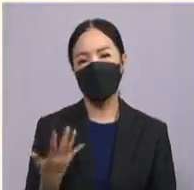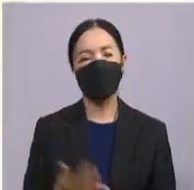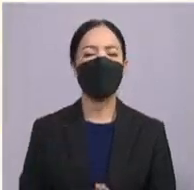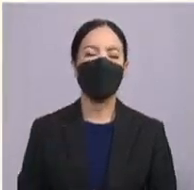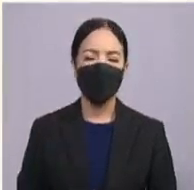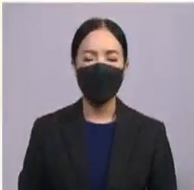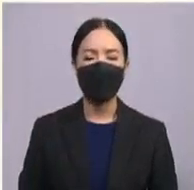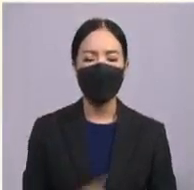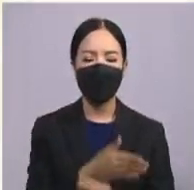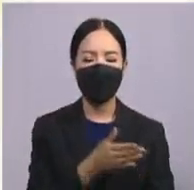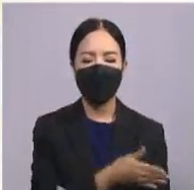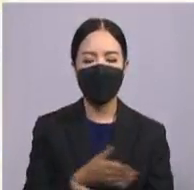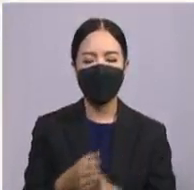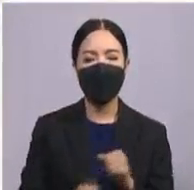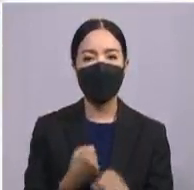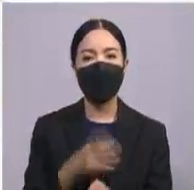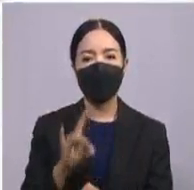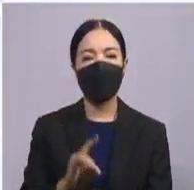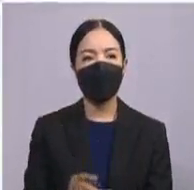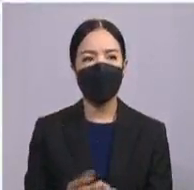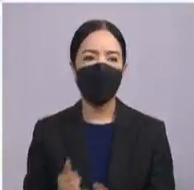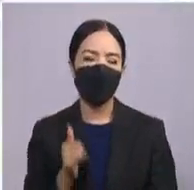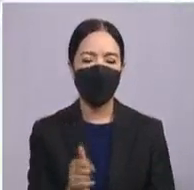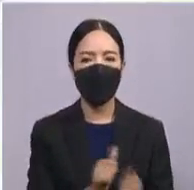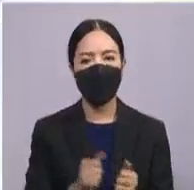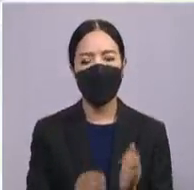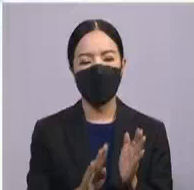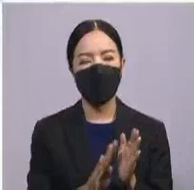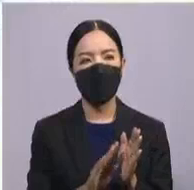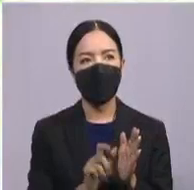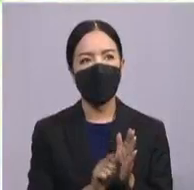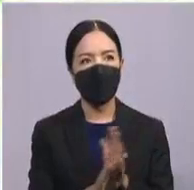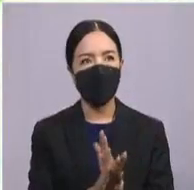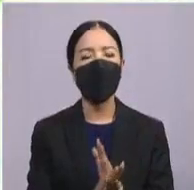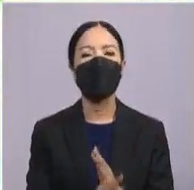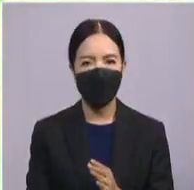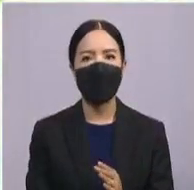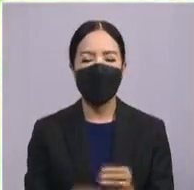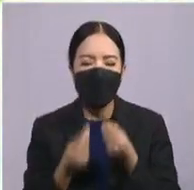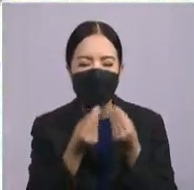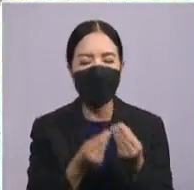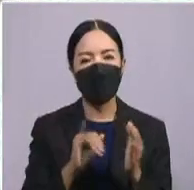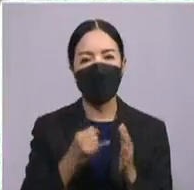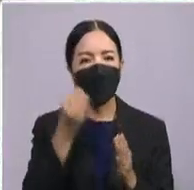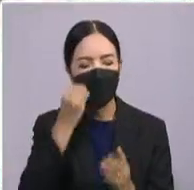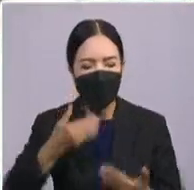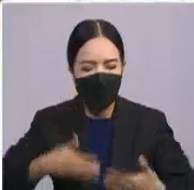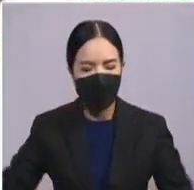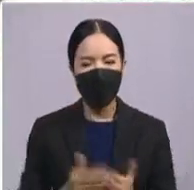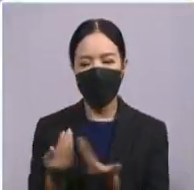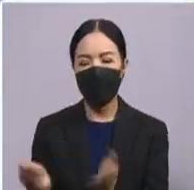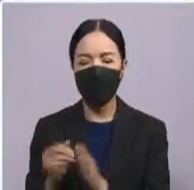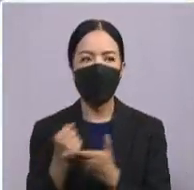้ระยะเวลา8ปีที่ลงเล่นให้กับอุบลราชธานีมาตั้งแต่อายุ14ปีถือเป็นการตอบแทนจังหวัดบ้านเกิดด้วยหยาดเหงื่อและความทุ่มเทของครอบครัวยืนย